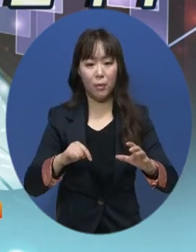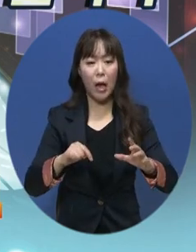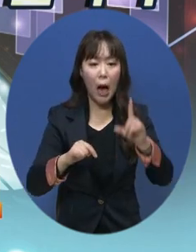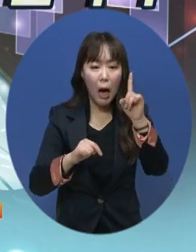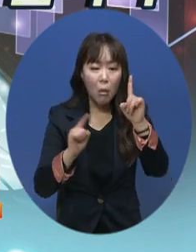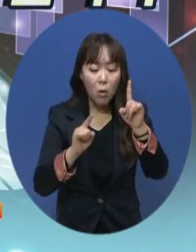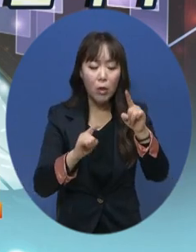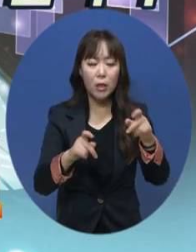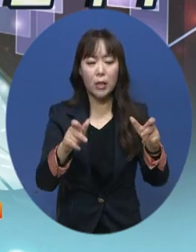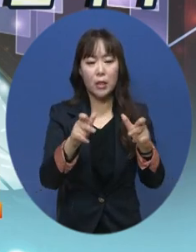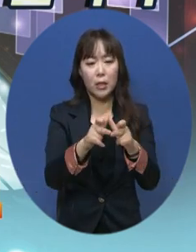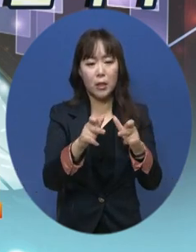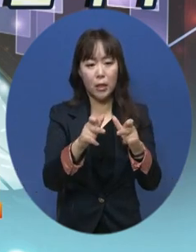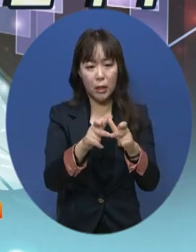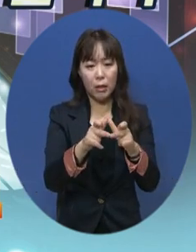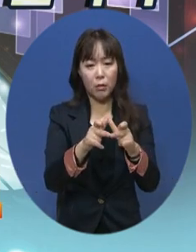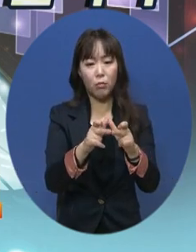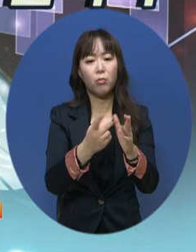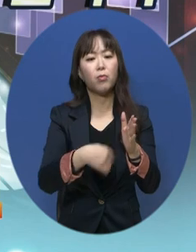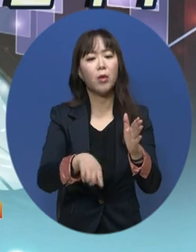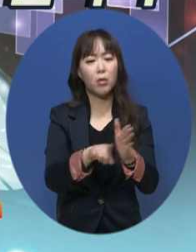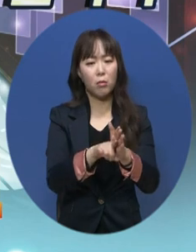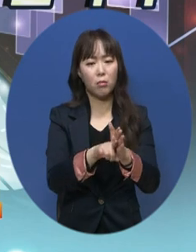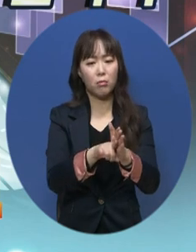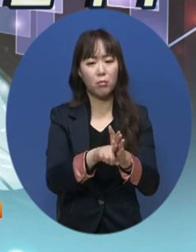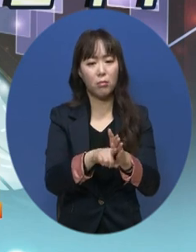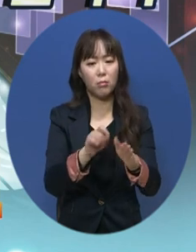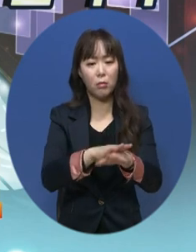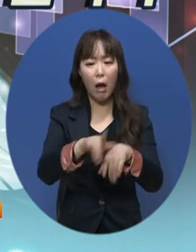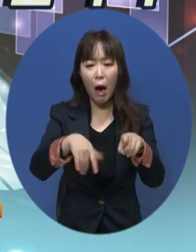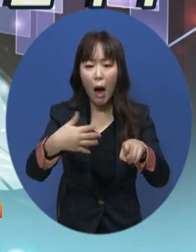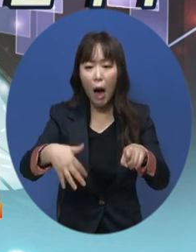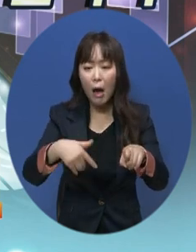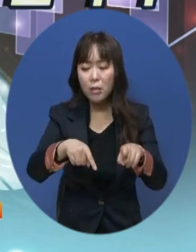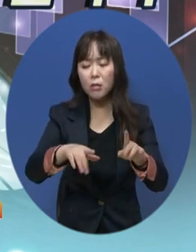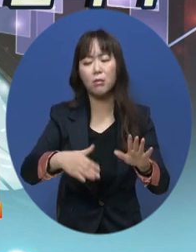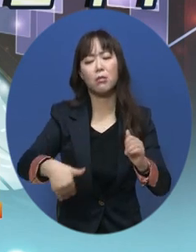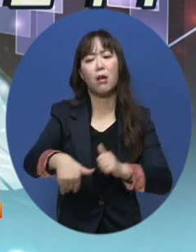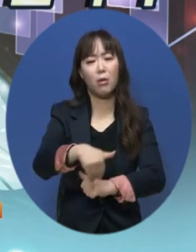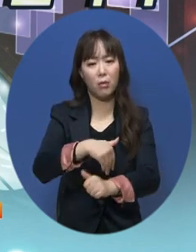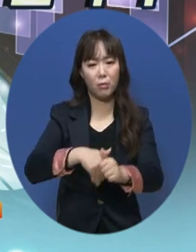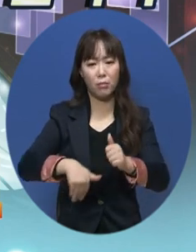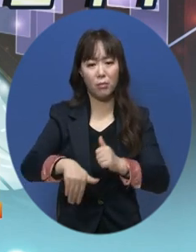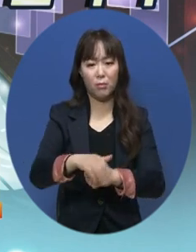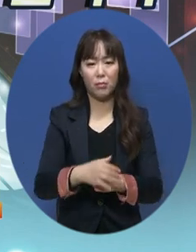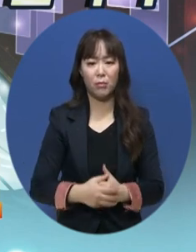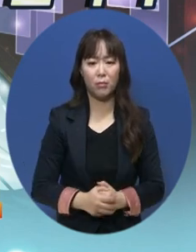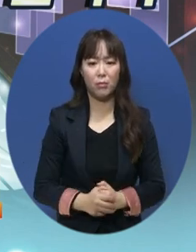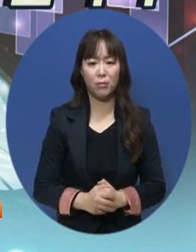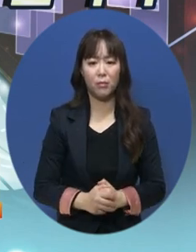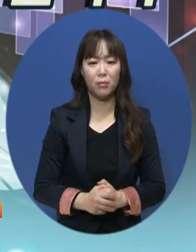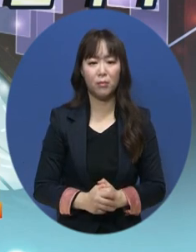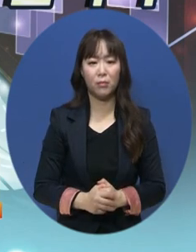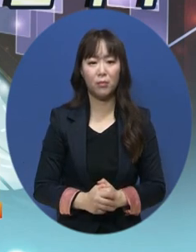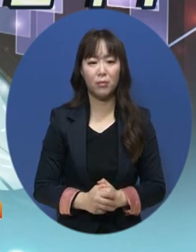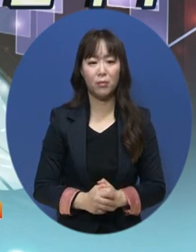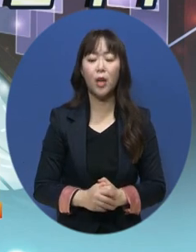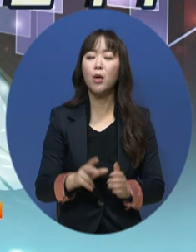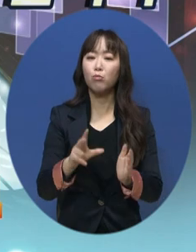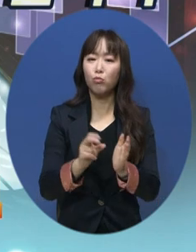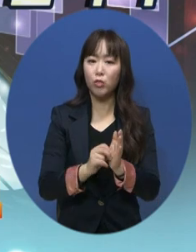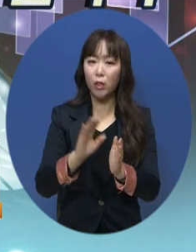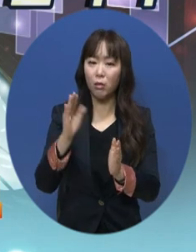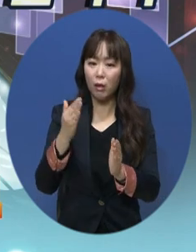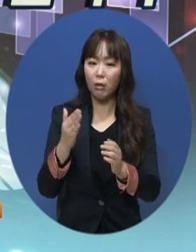가지 하지만은 장애인을 위해서는 실현되지 못하고 있는 것이 현실입니다. 문제가